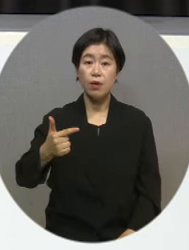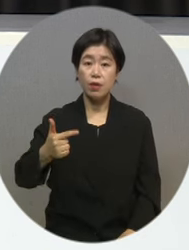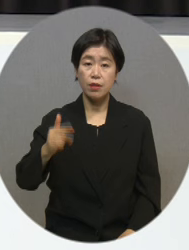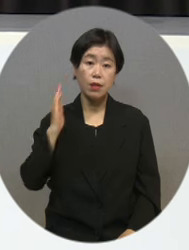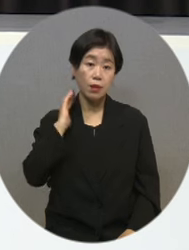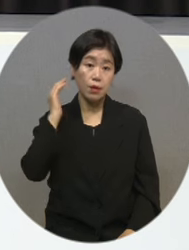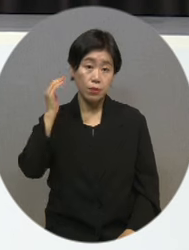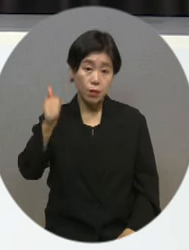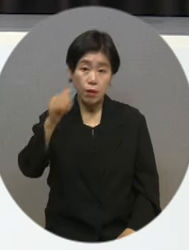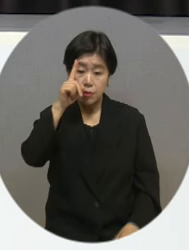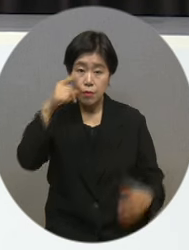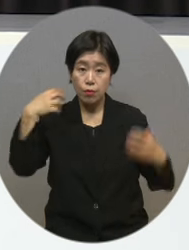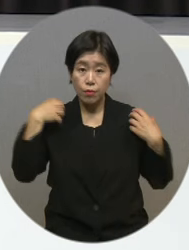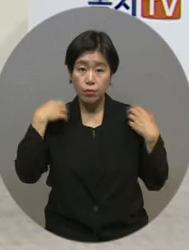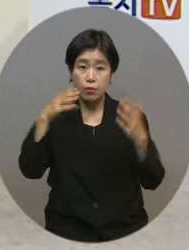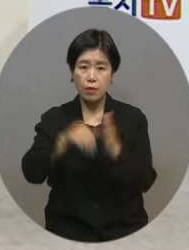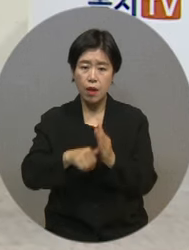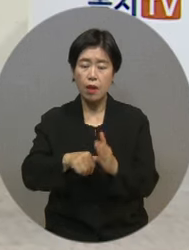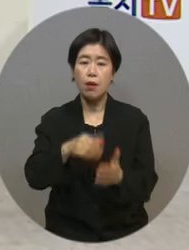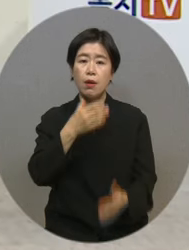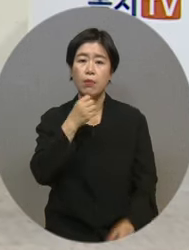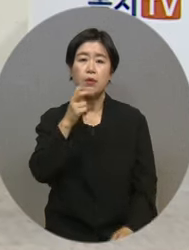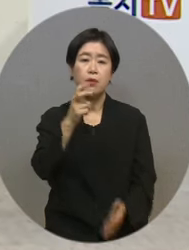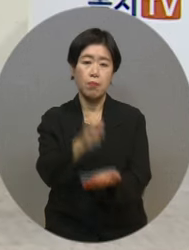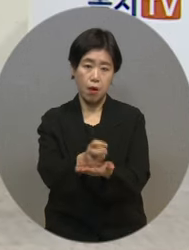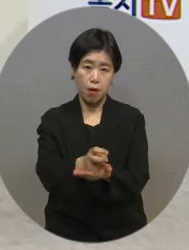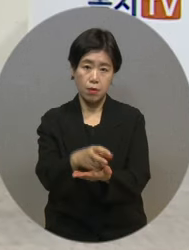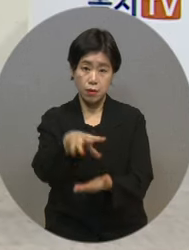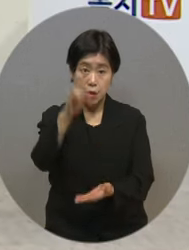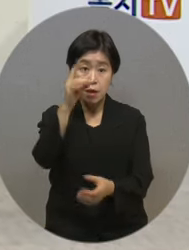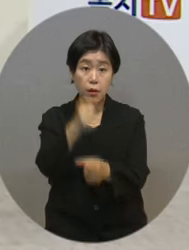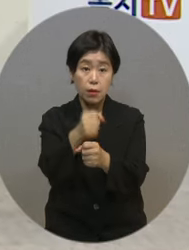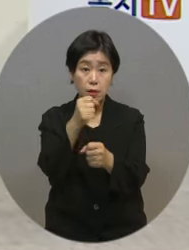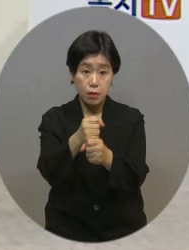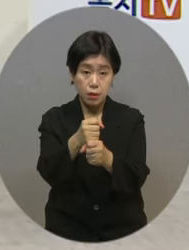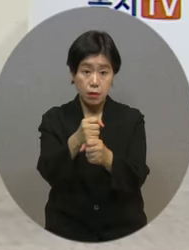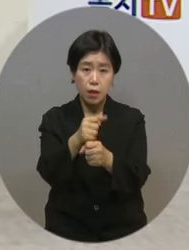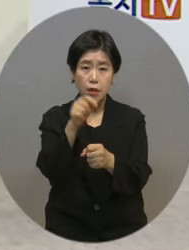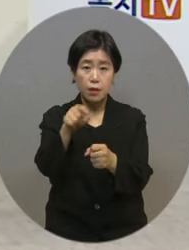만들어진 거거든요. 그때 당시에 법률 명칭 자체가